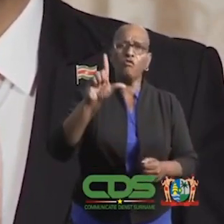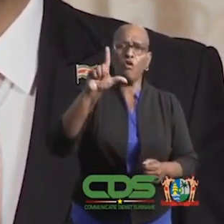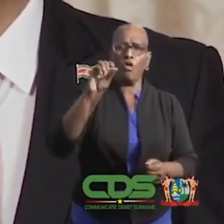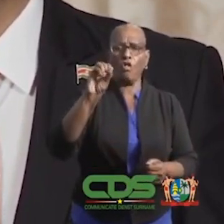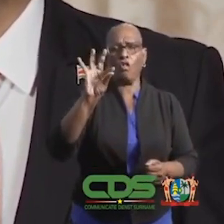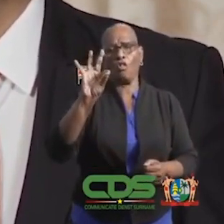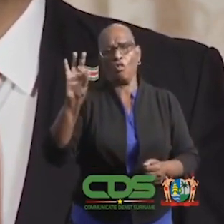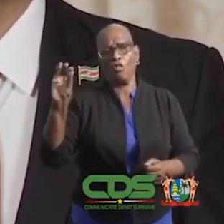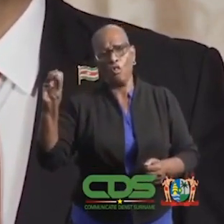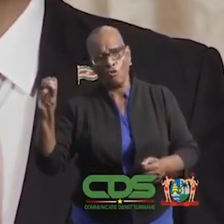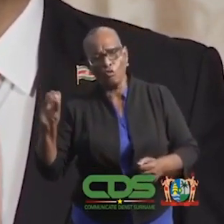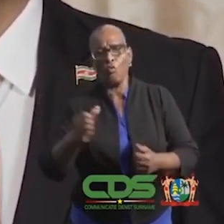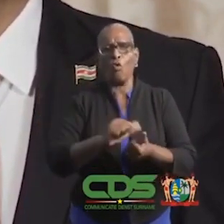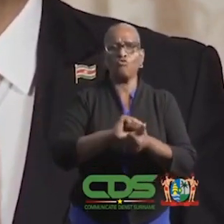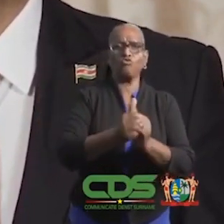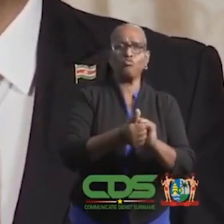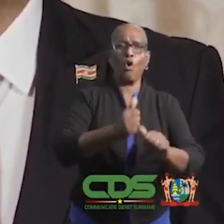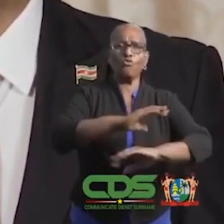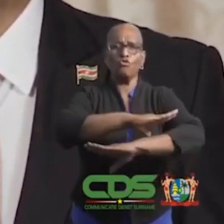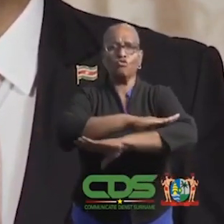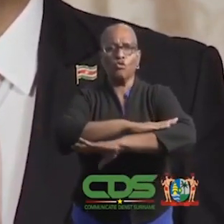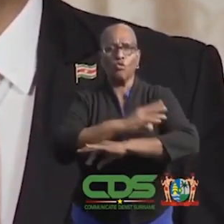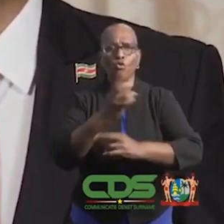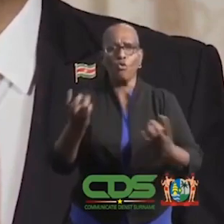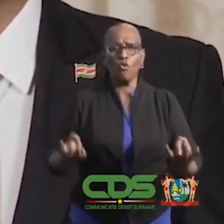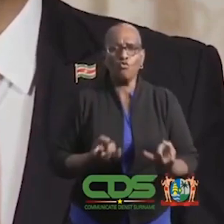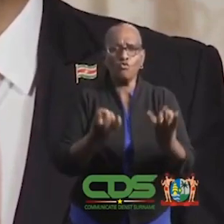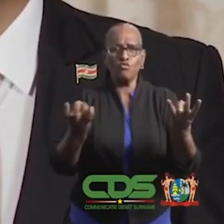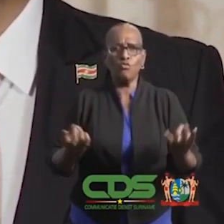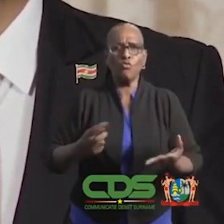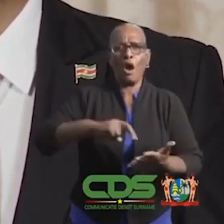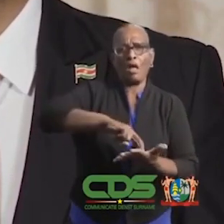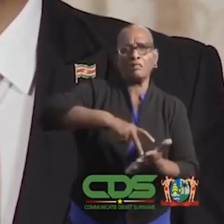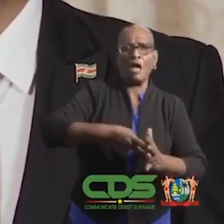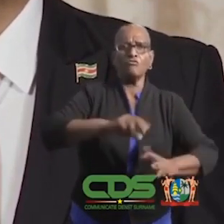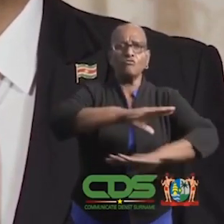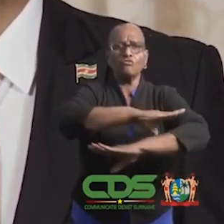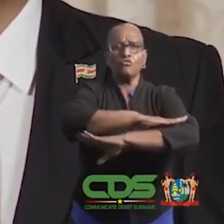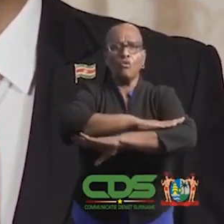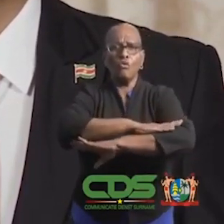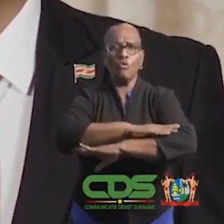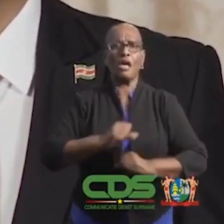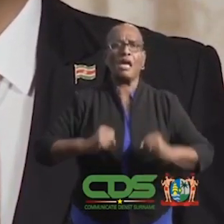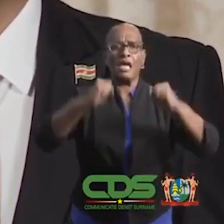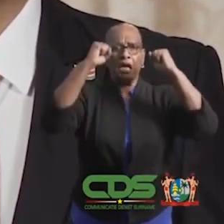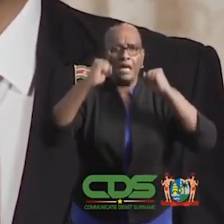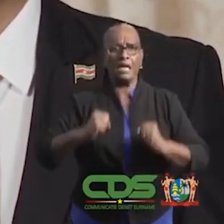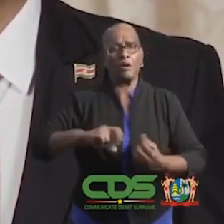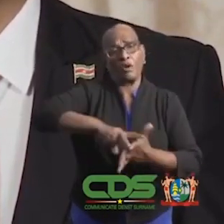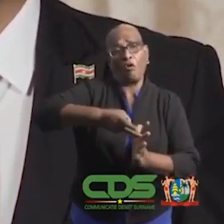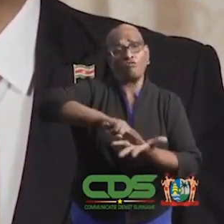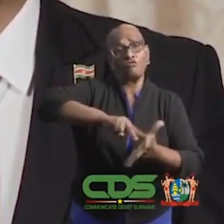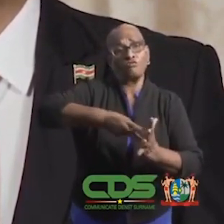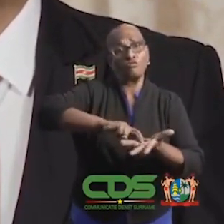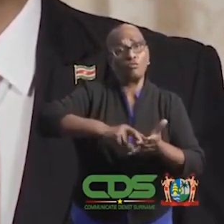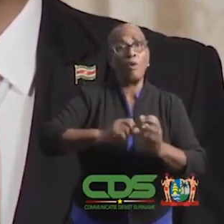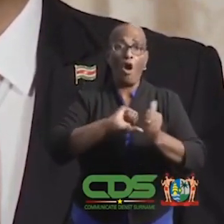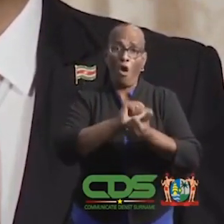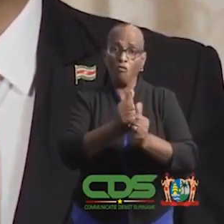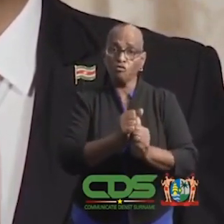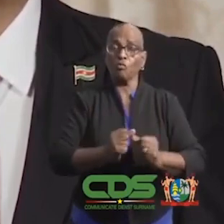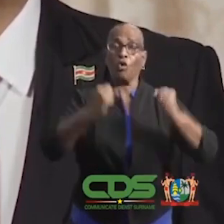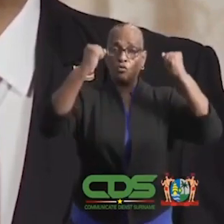kansspelkantoren, sportscholen, yoga, dansscholen, aerobics, zumba en sport-